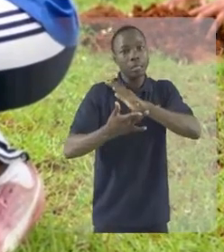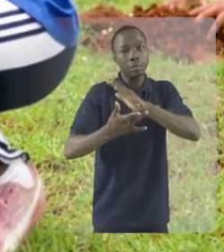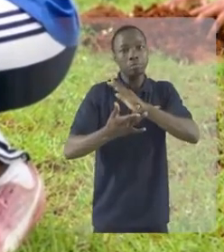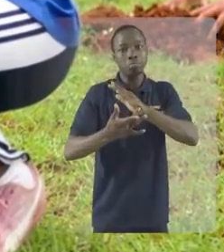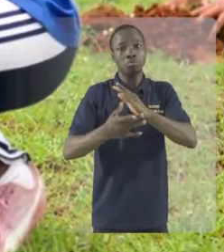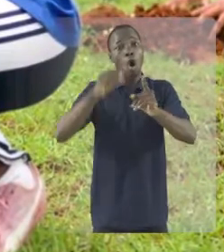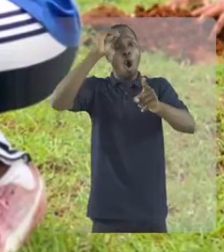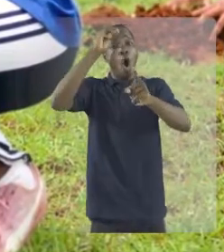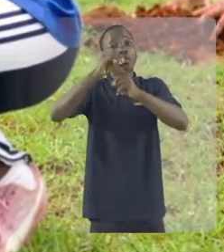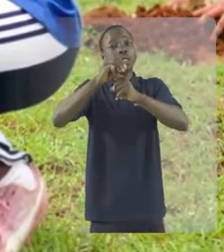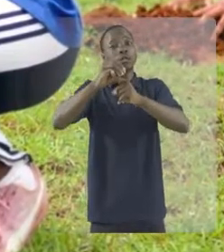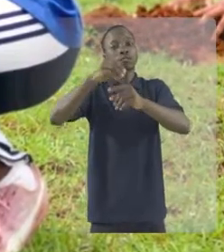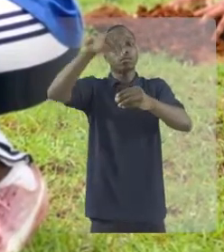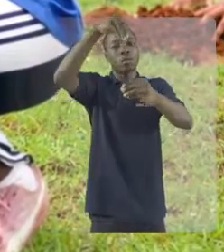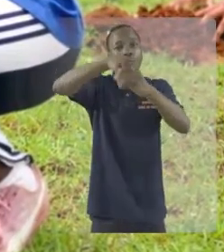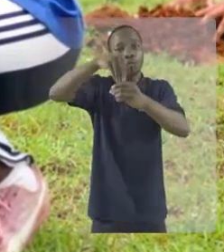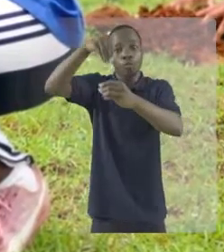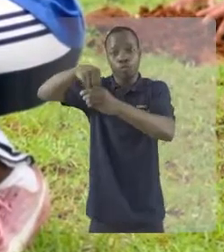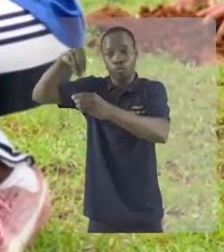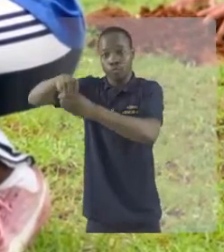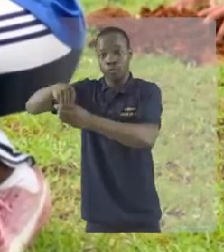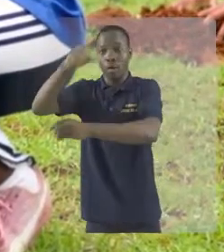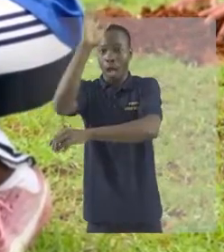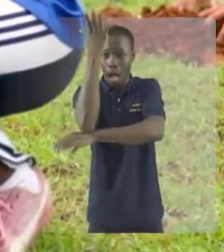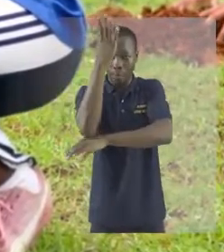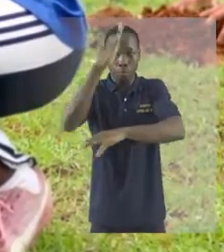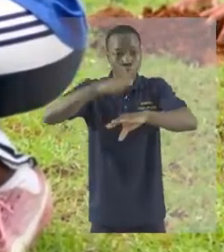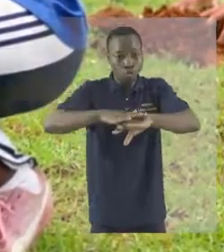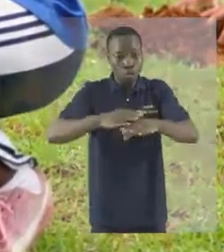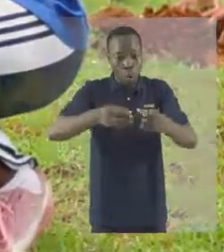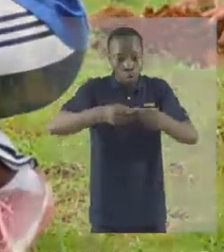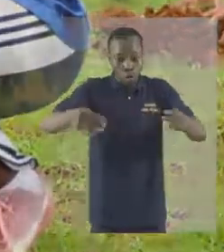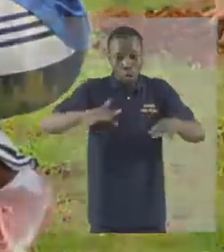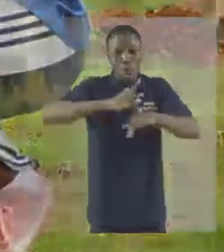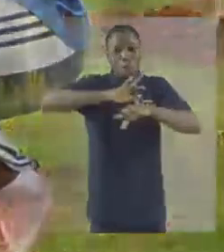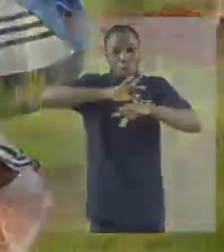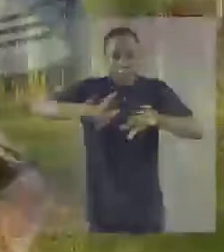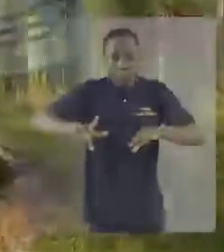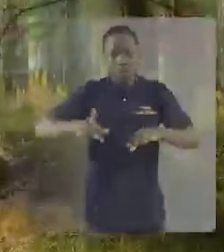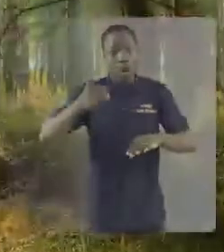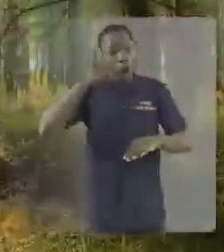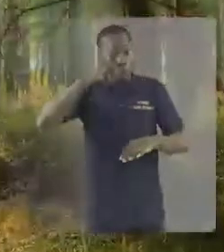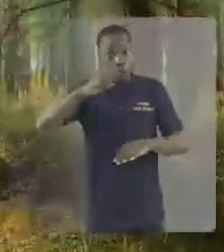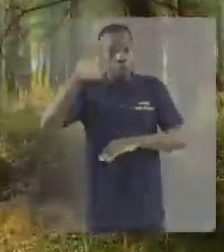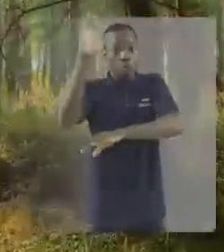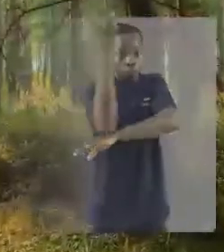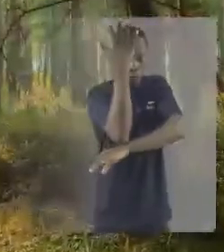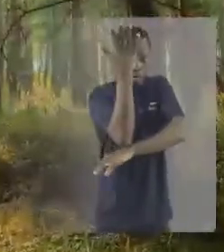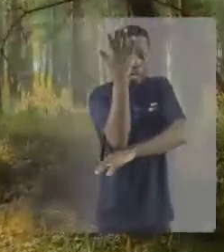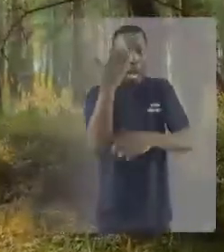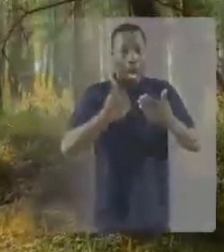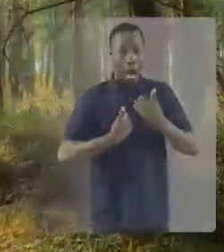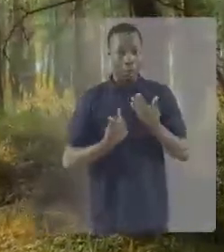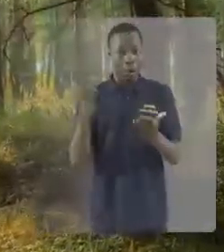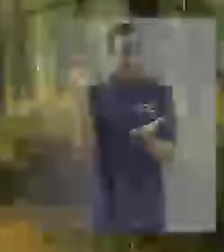arbres sur un terrain nu pour reconstituer le couvert végétal du sol.